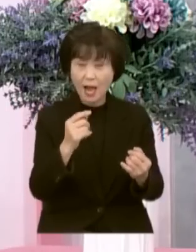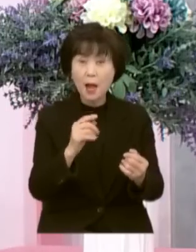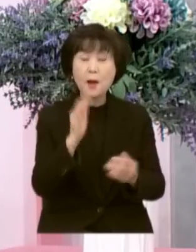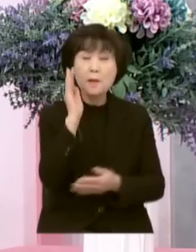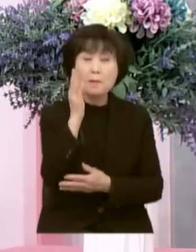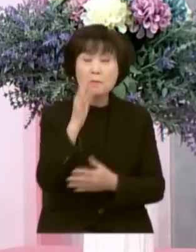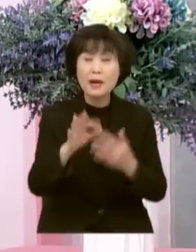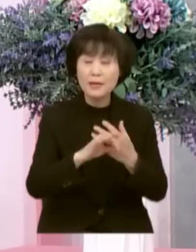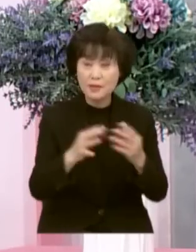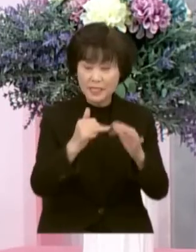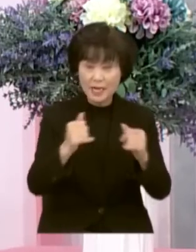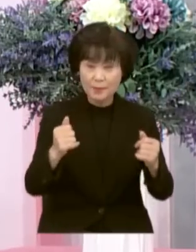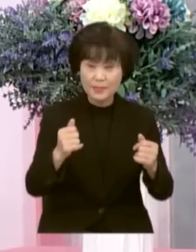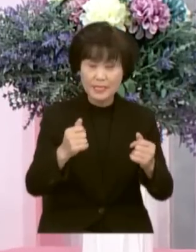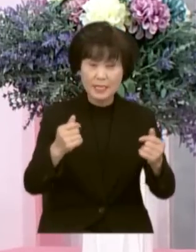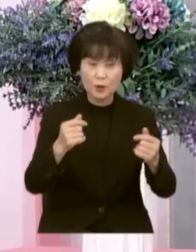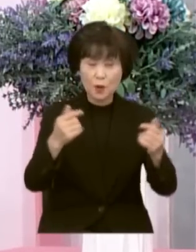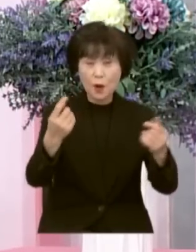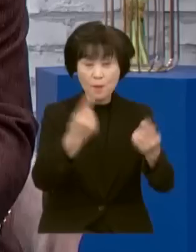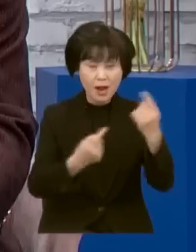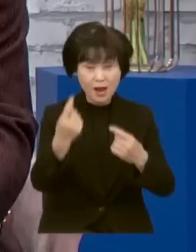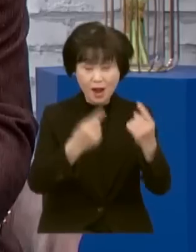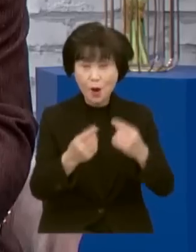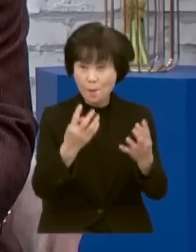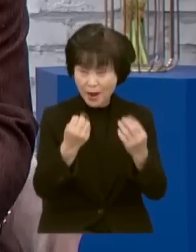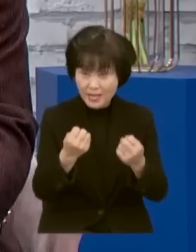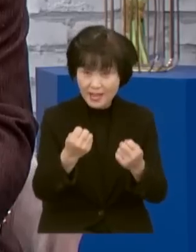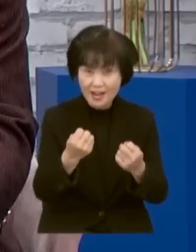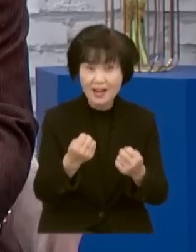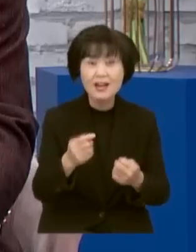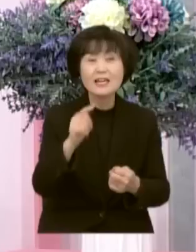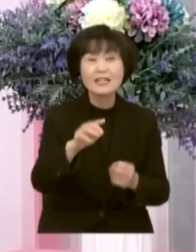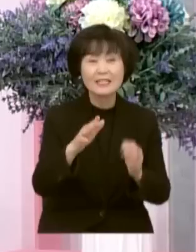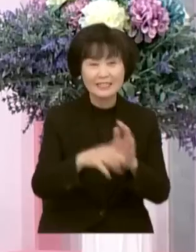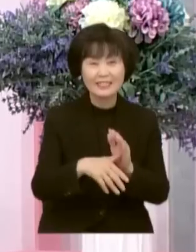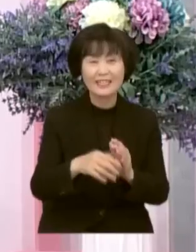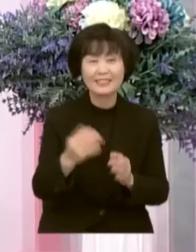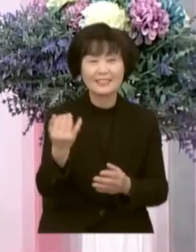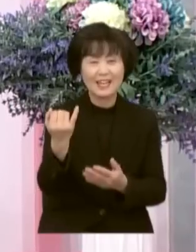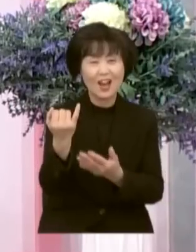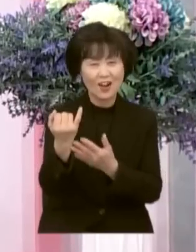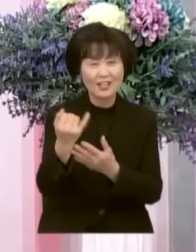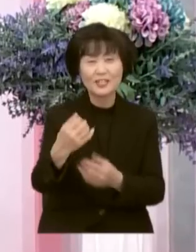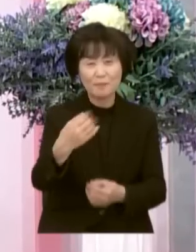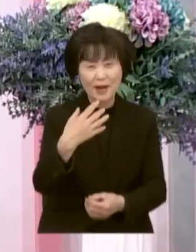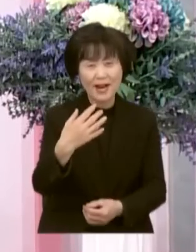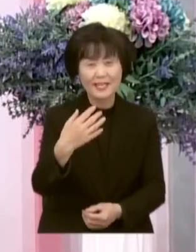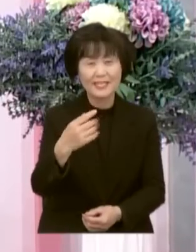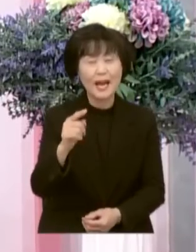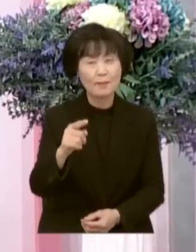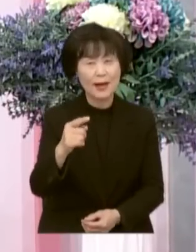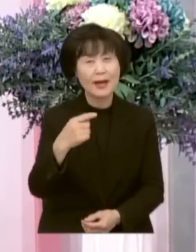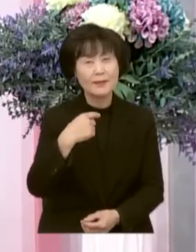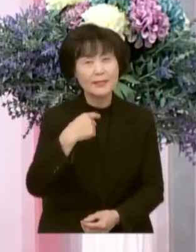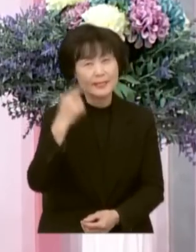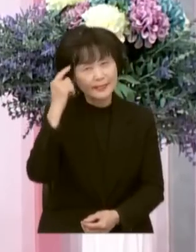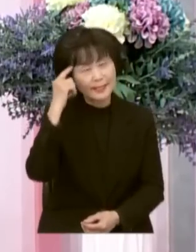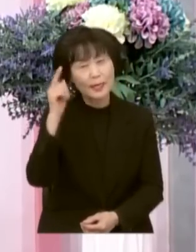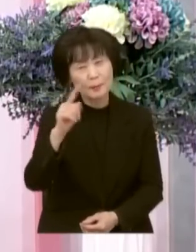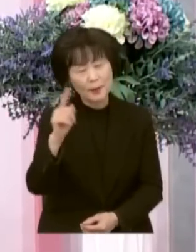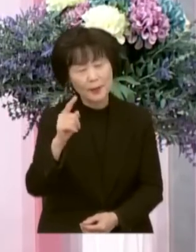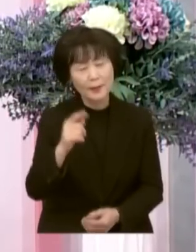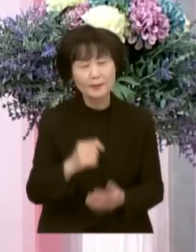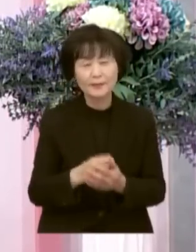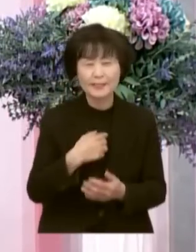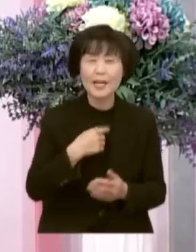이제 하나님을 이제 본격적으로 알아가는 그런 단계였던 거예요. 그래갖고 제 조혜숙을 빨리 하나님 앞으로 돌아오게 해야 되겠다 이런 생각을 했는지